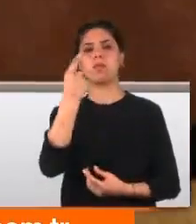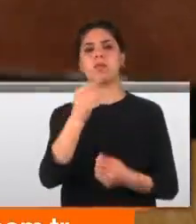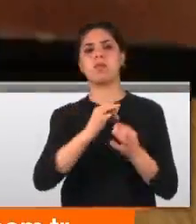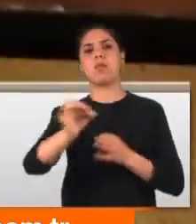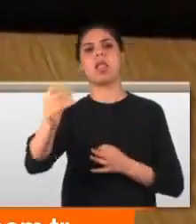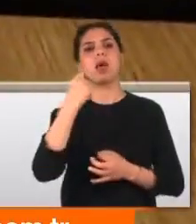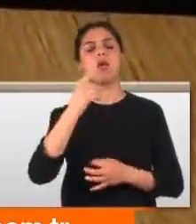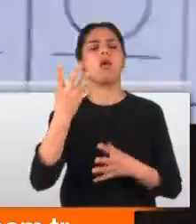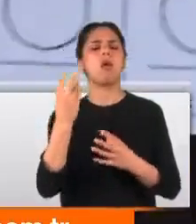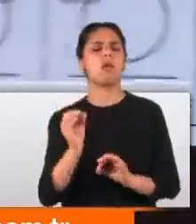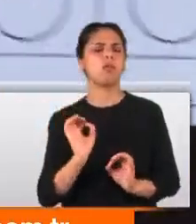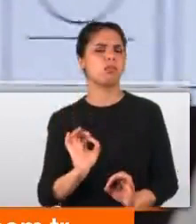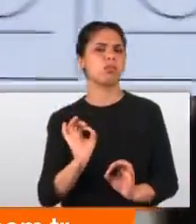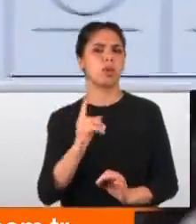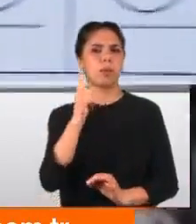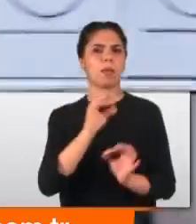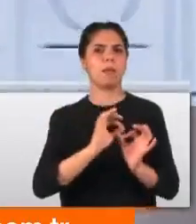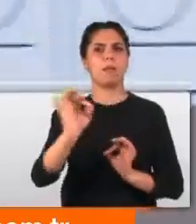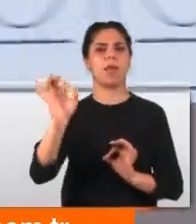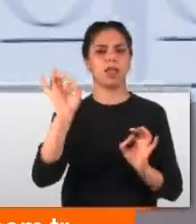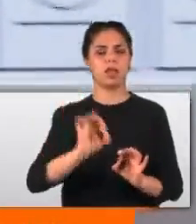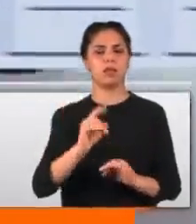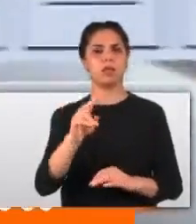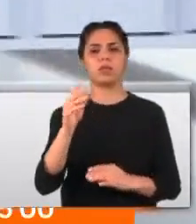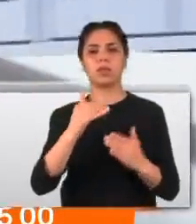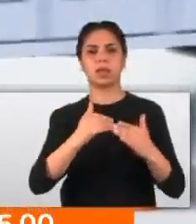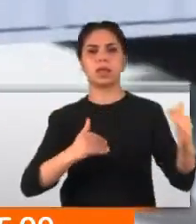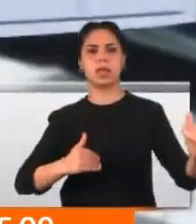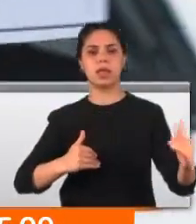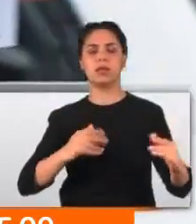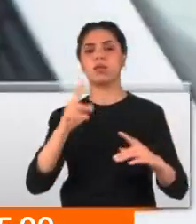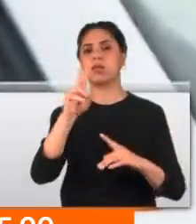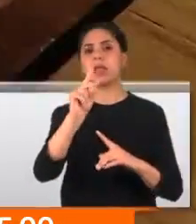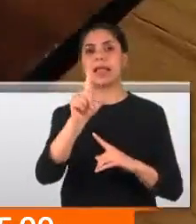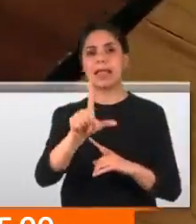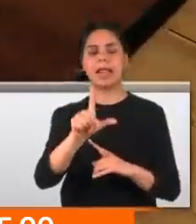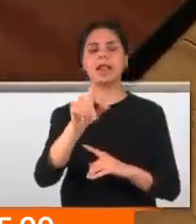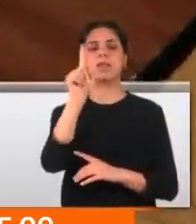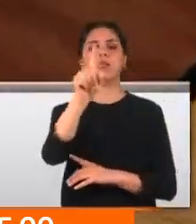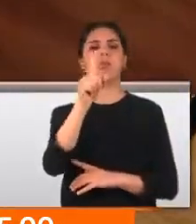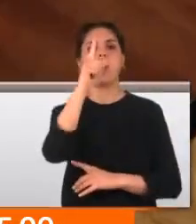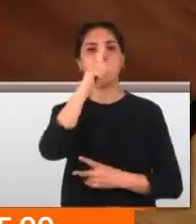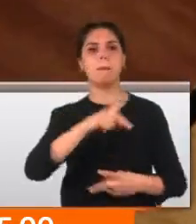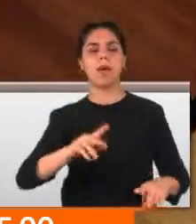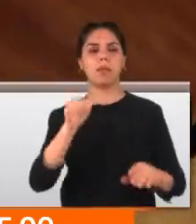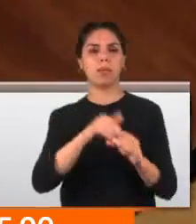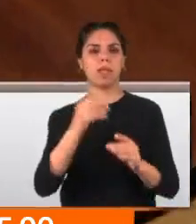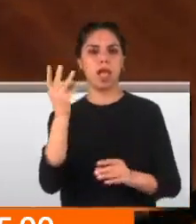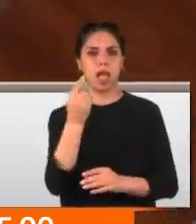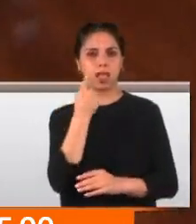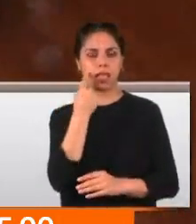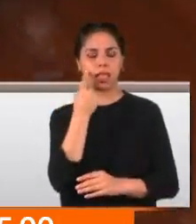bulacaktı Bu haliyle 1 metre uzunluğunda genişliği ise ildeki bağımsız milletvekili adaylarının sayısına göre